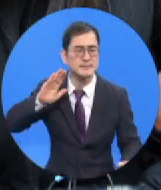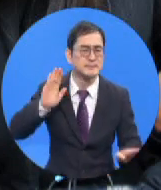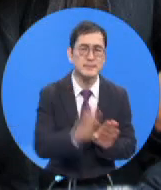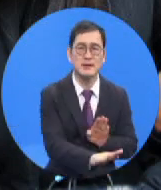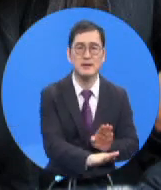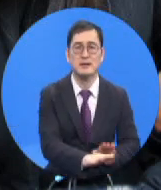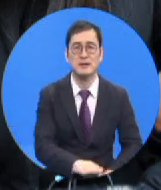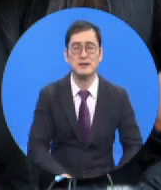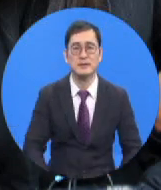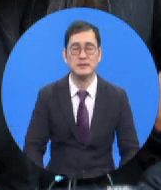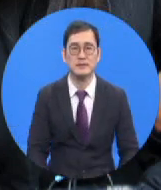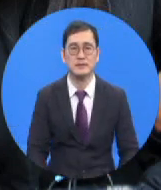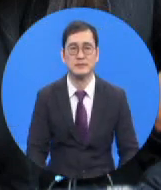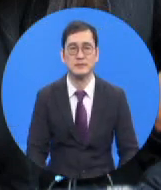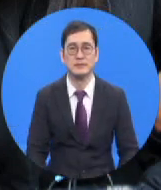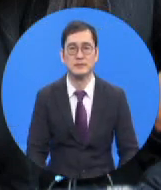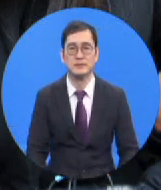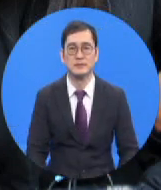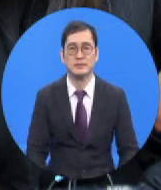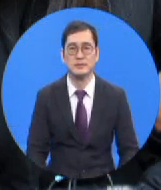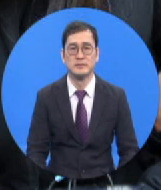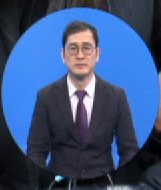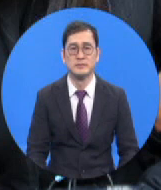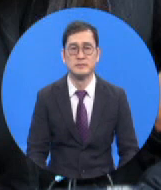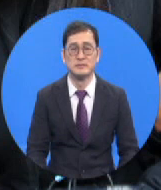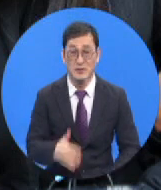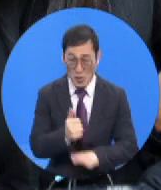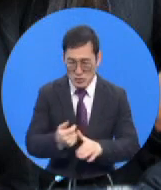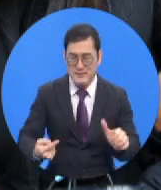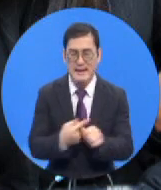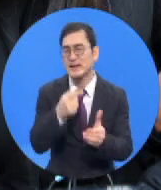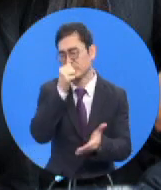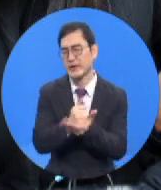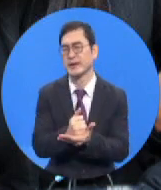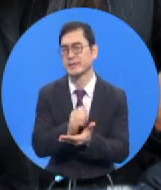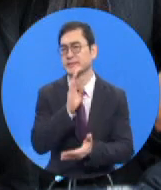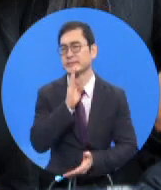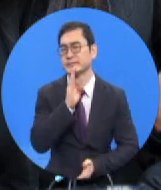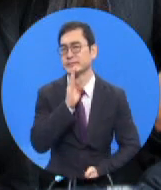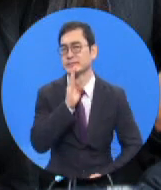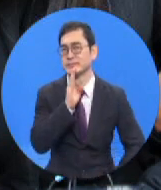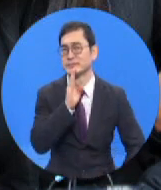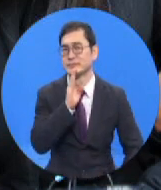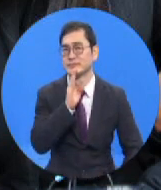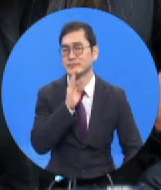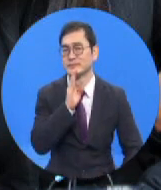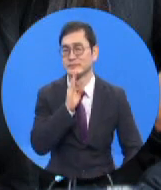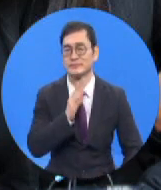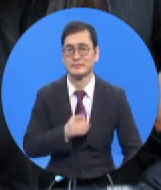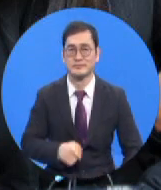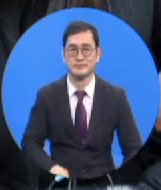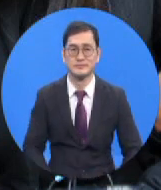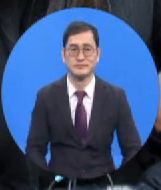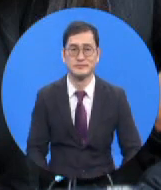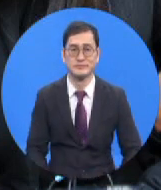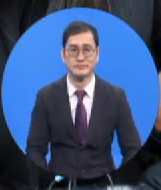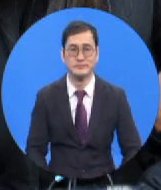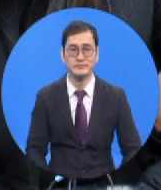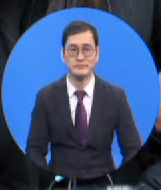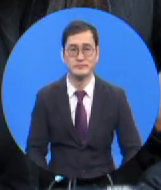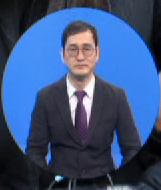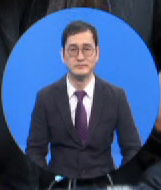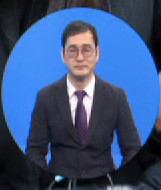것을 알면서 위력을 가했다 이것이 검찰의 주장입니다. 법의학자들도 최소한 사망